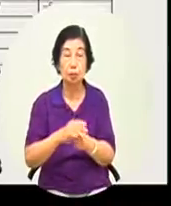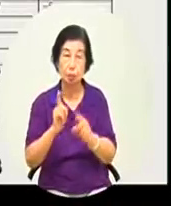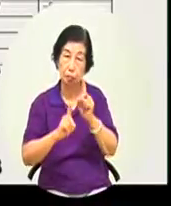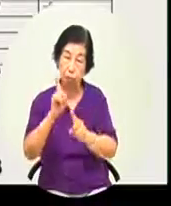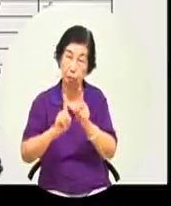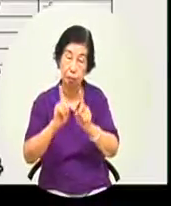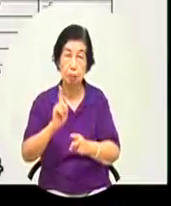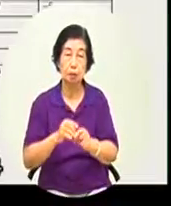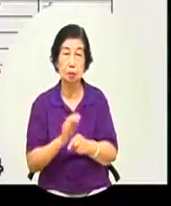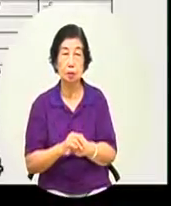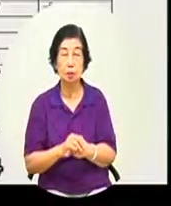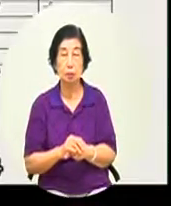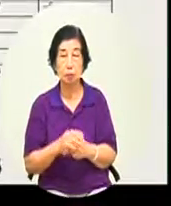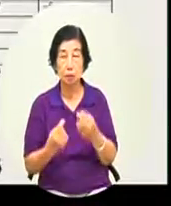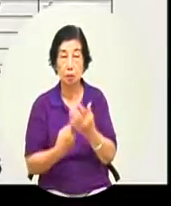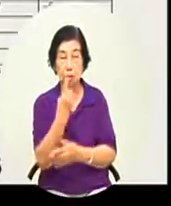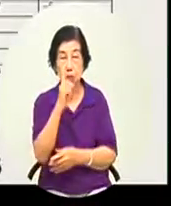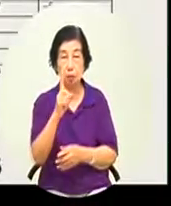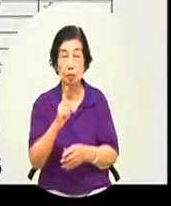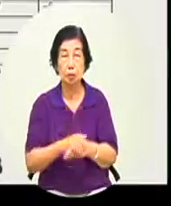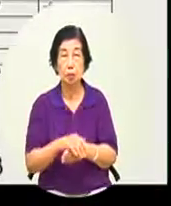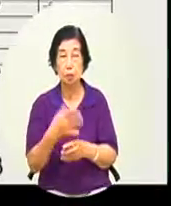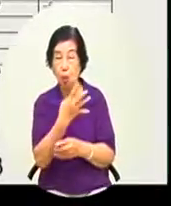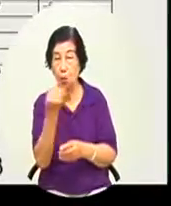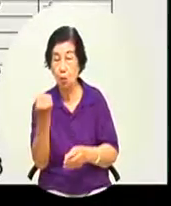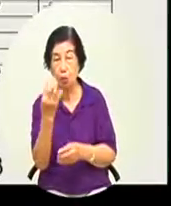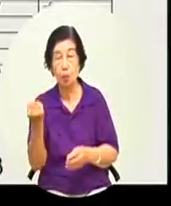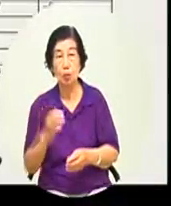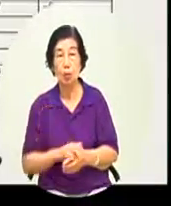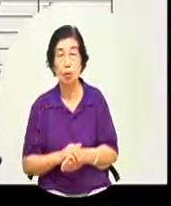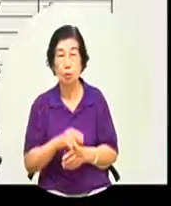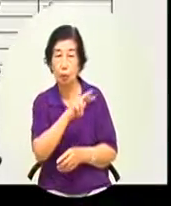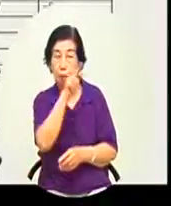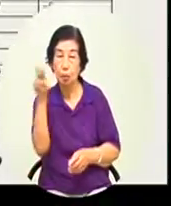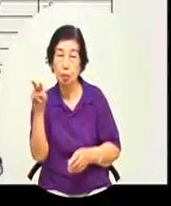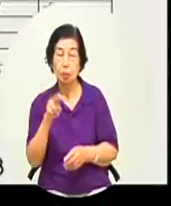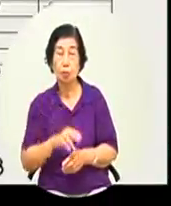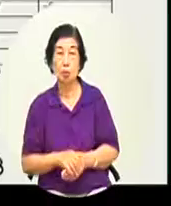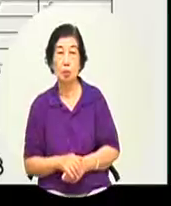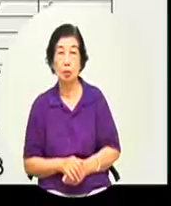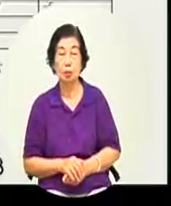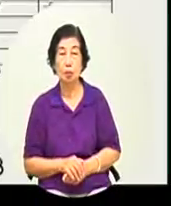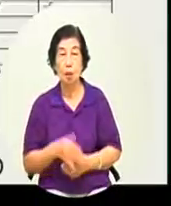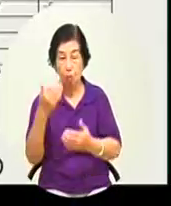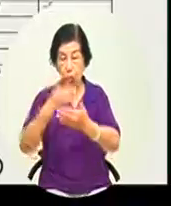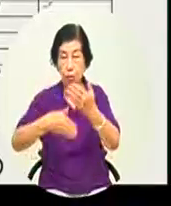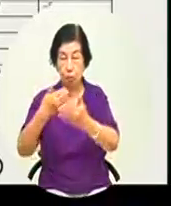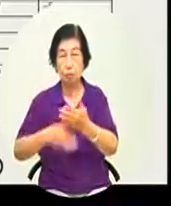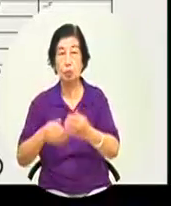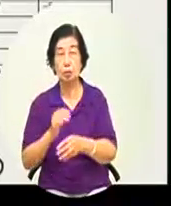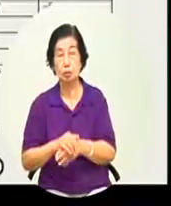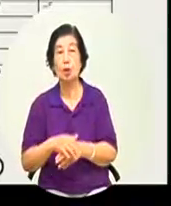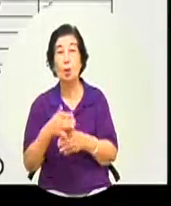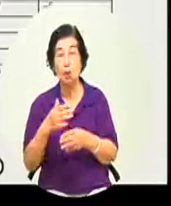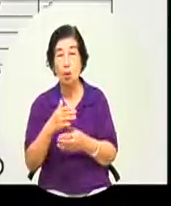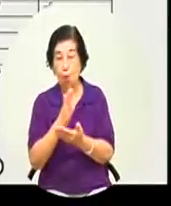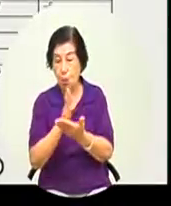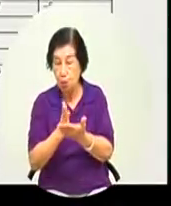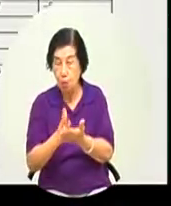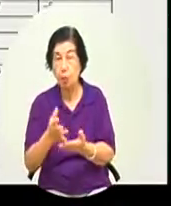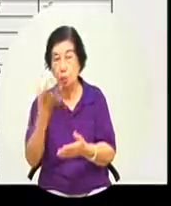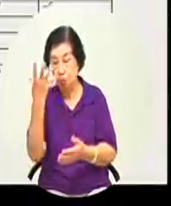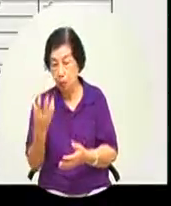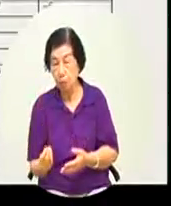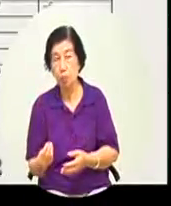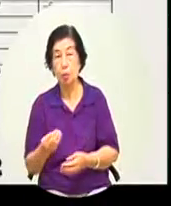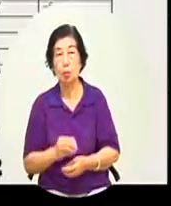哈，全部的数据看起来哈，我们就可以看到，其实减少的数量还蛮多的。